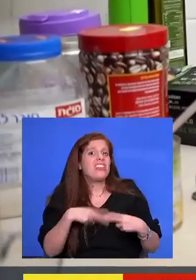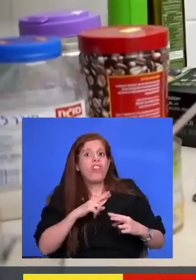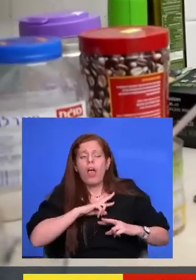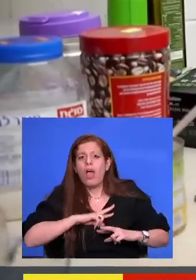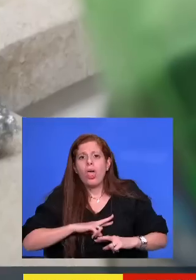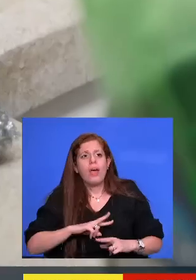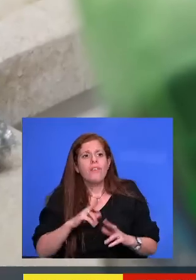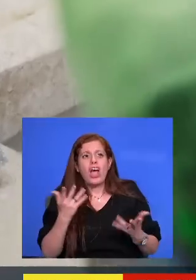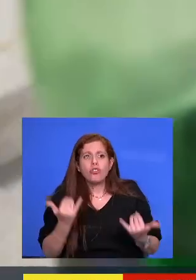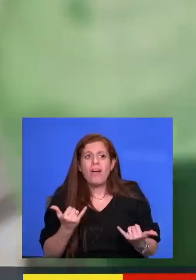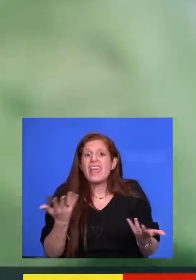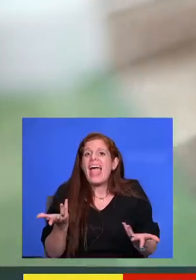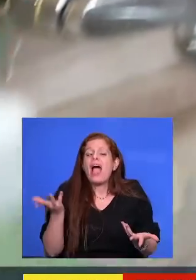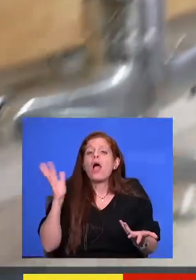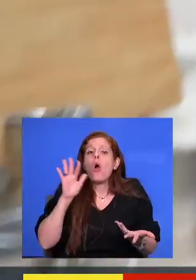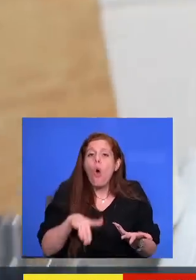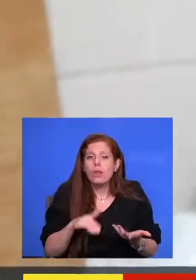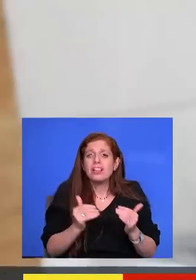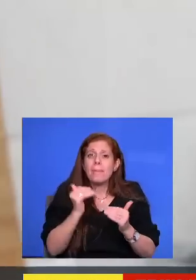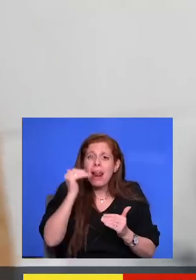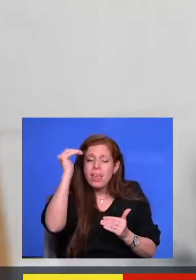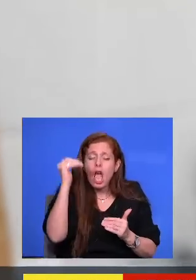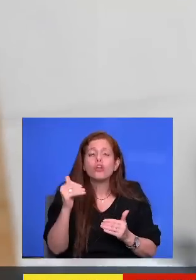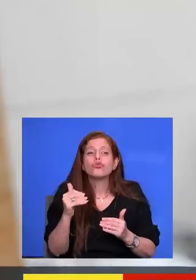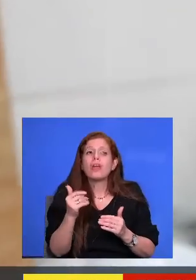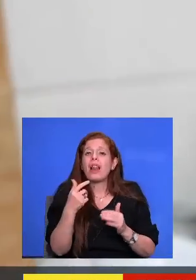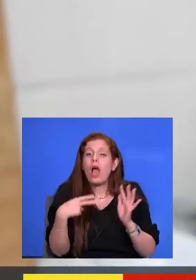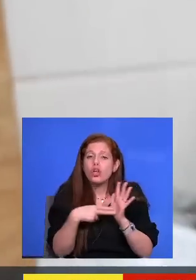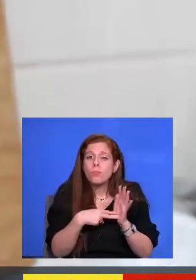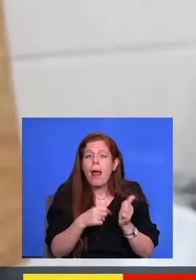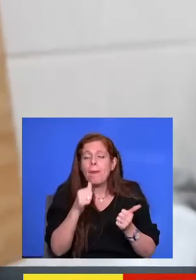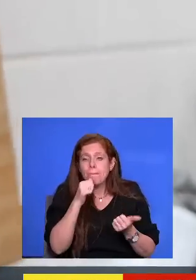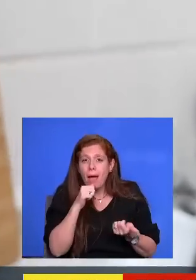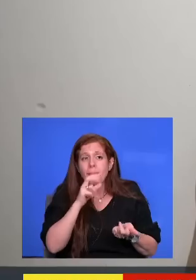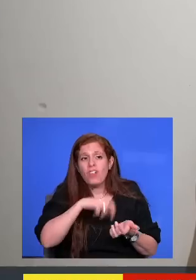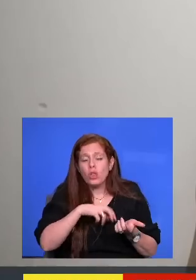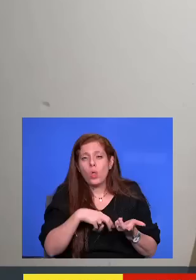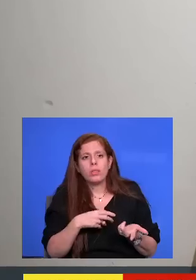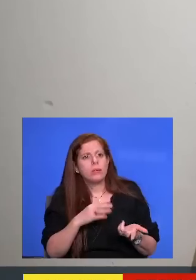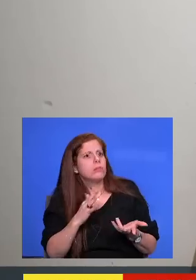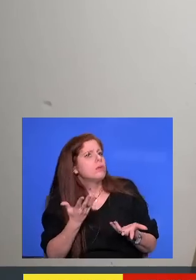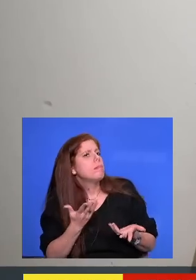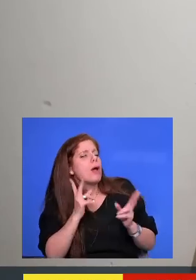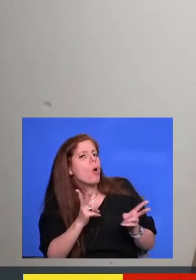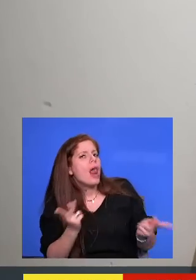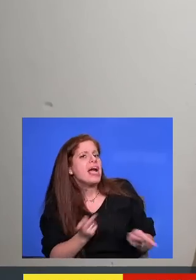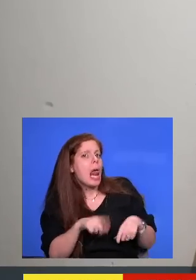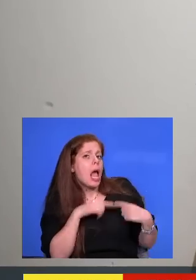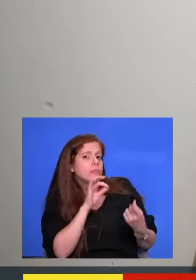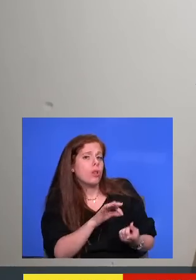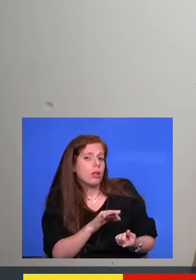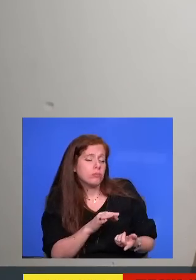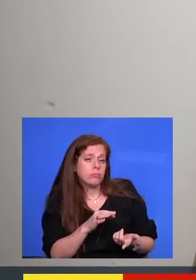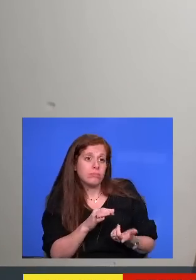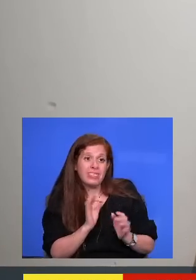מקום לעליות הנוספות בחשמל, במים ובארנונה. מה יהיה הפתרון? מה יכול להקל לך על החיים? את האמת? נשאר